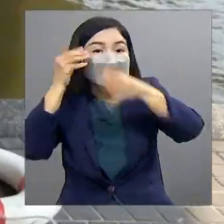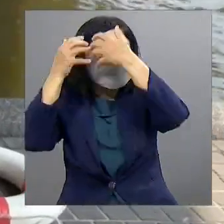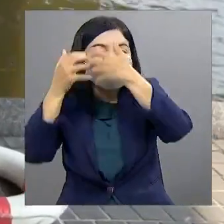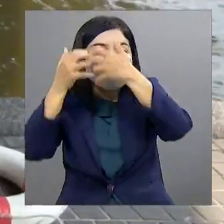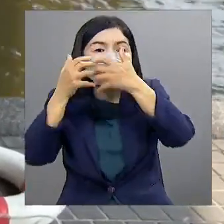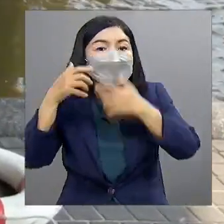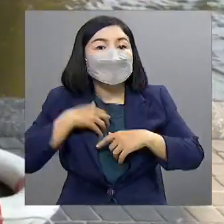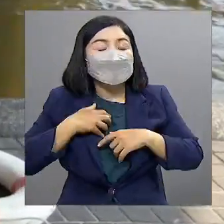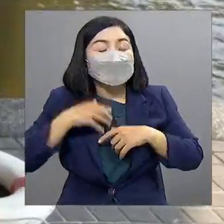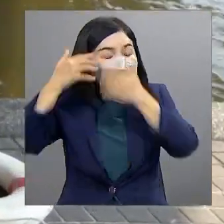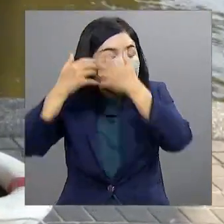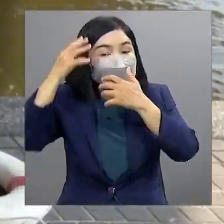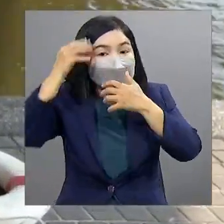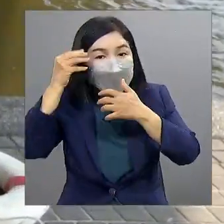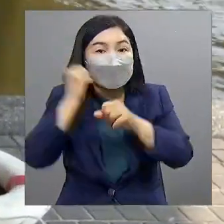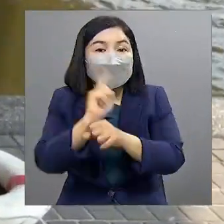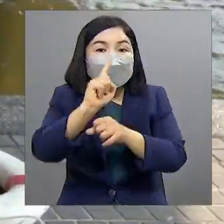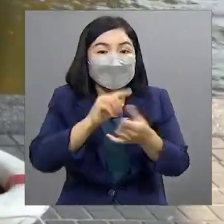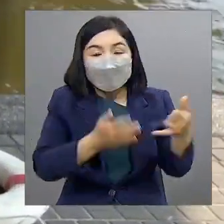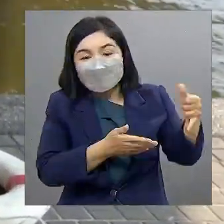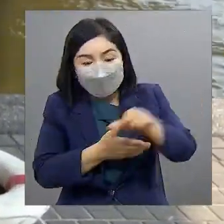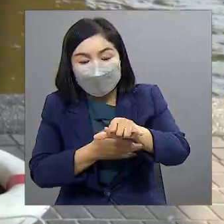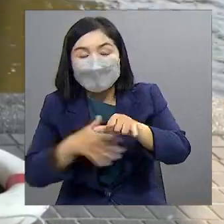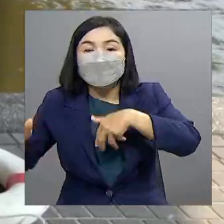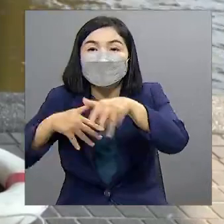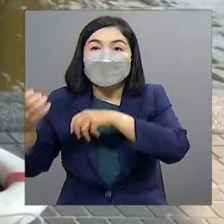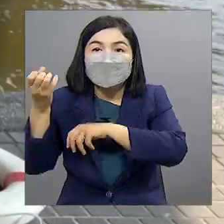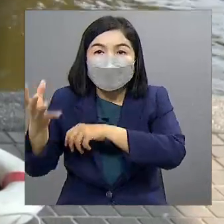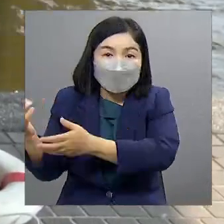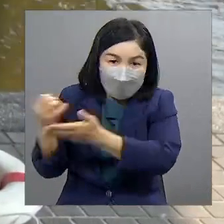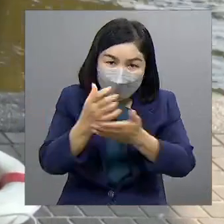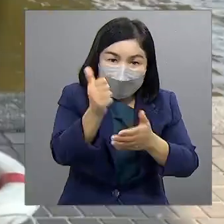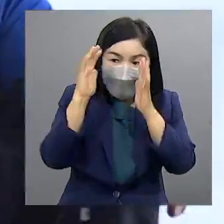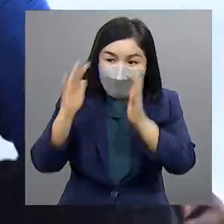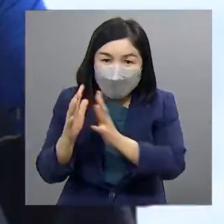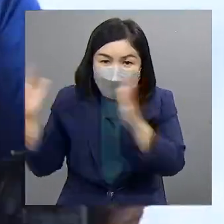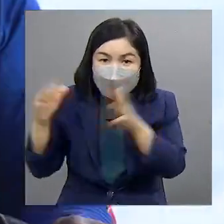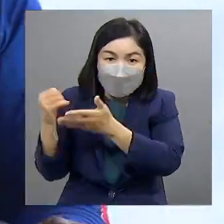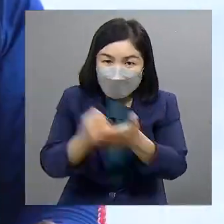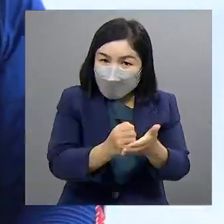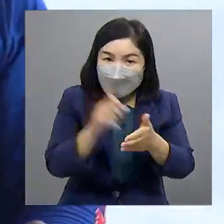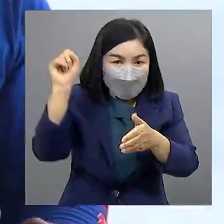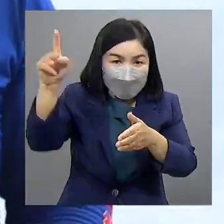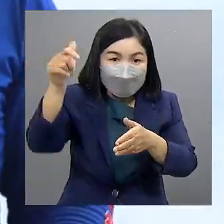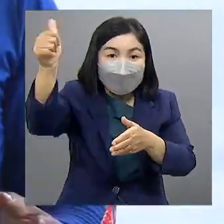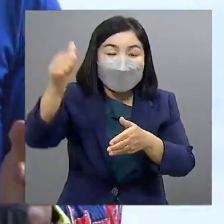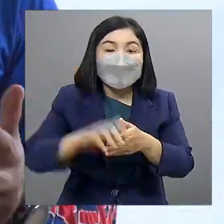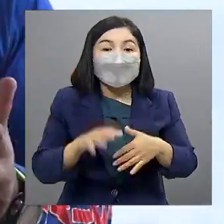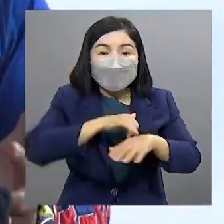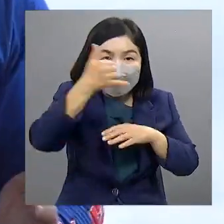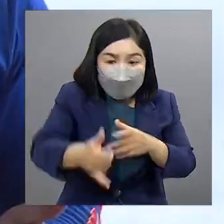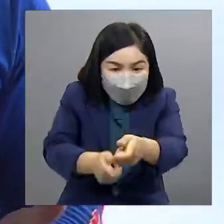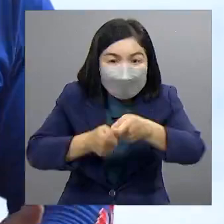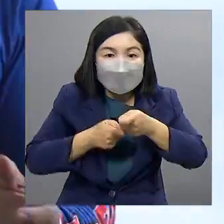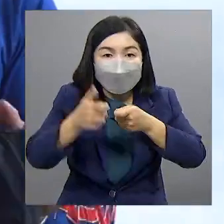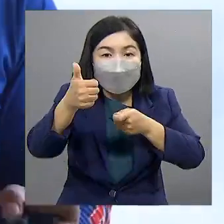ที่มีคนหมู่มาก ๆ สามารถช่วยได้ทันช่วยได้เร็วนะครับเขาตกน้ำปุ๊บก็ยังช่วยได้นะครับส